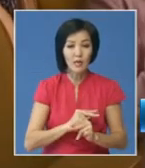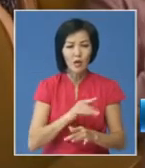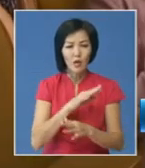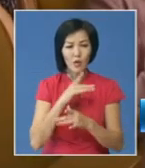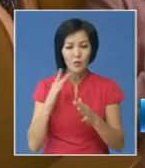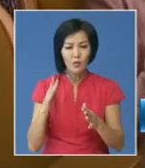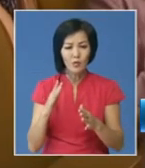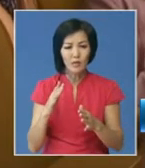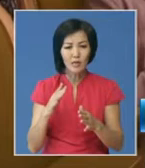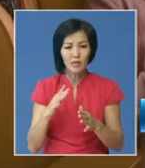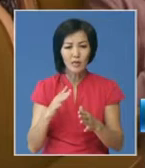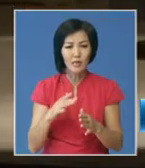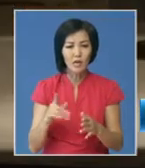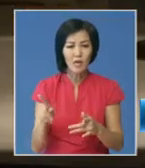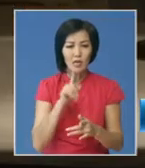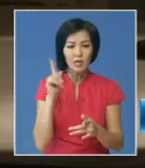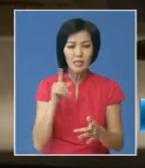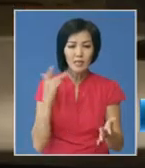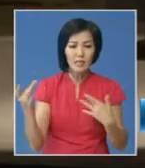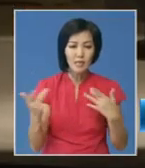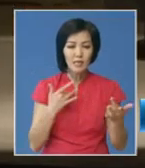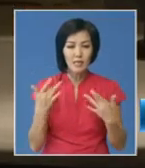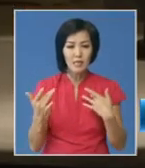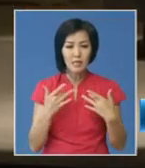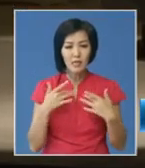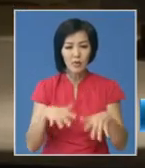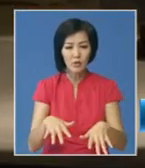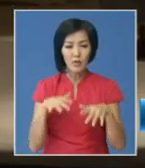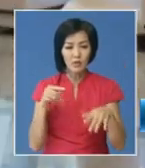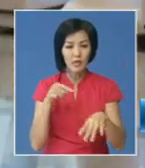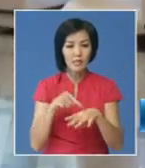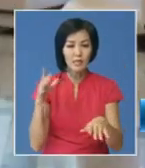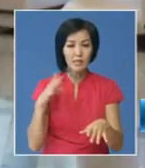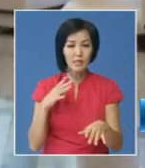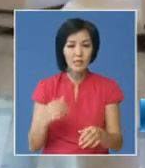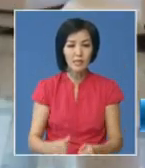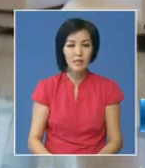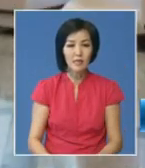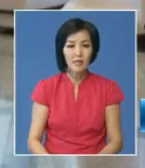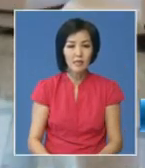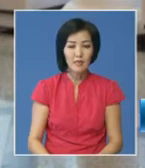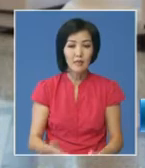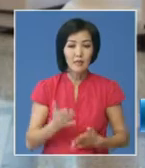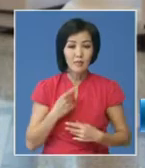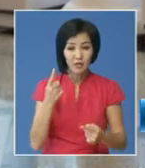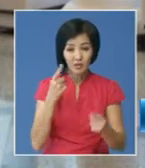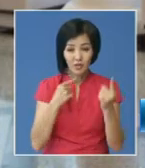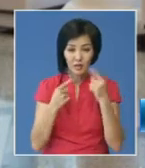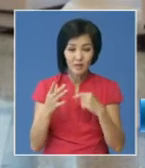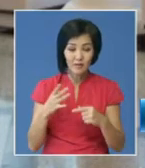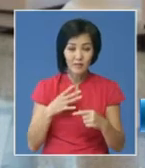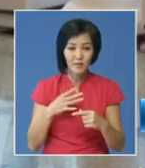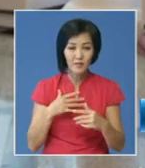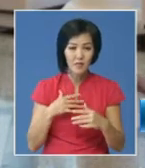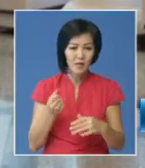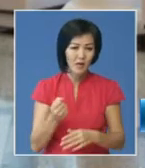берген драма жастар театрына жиналған көрерменге де ерекше әсер етті. Мен даже жылап жібердім.